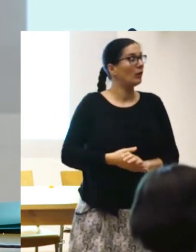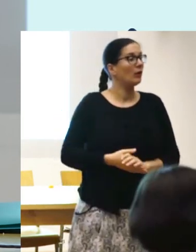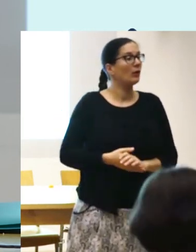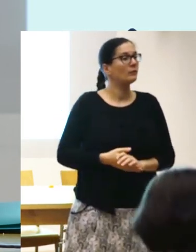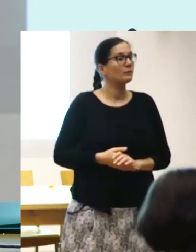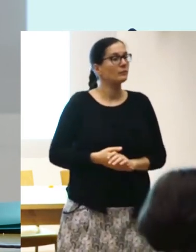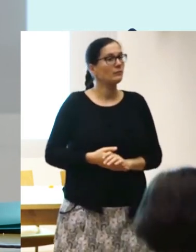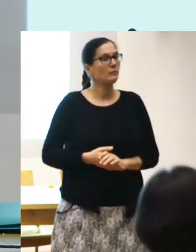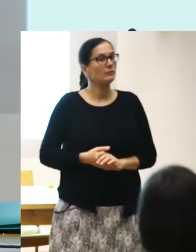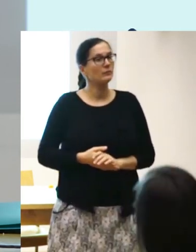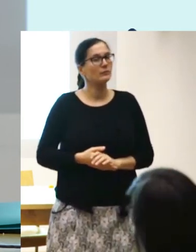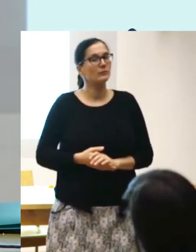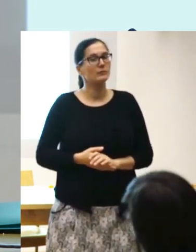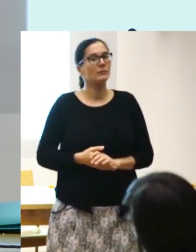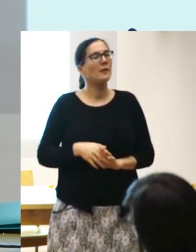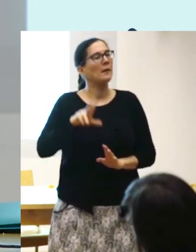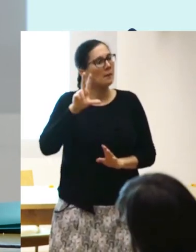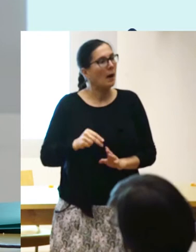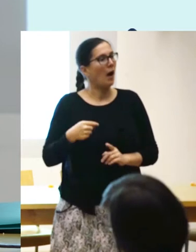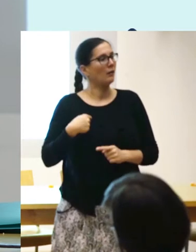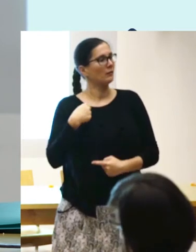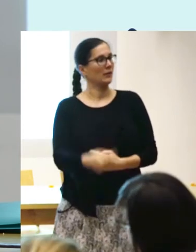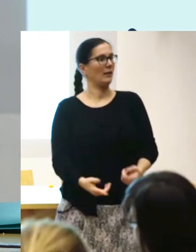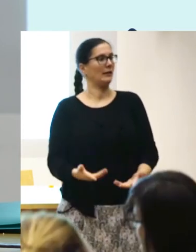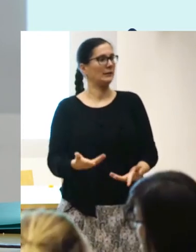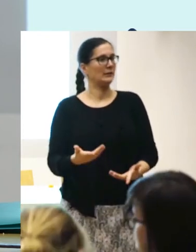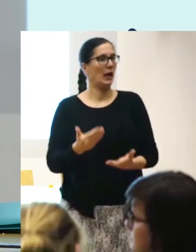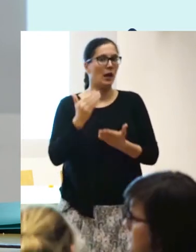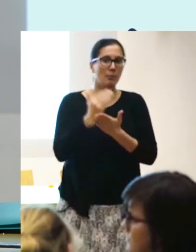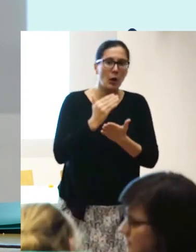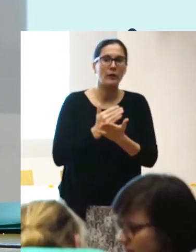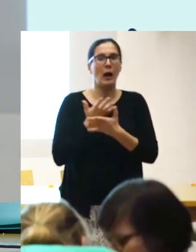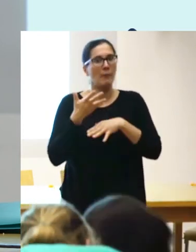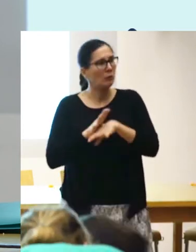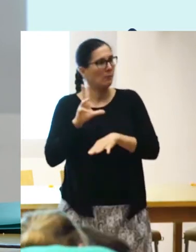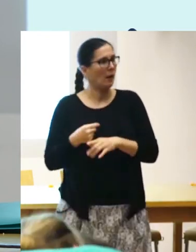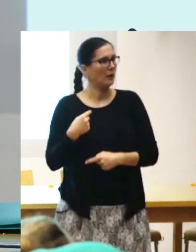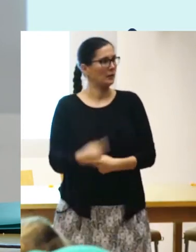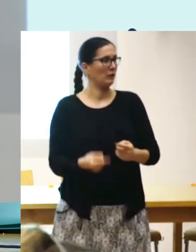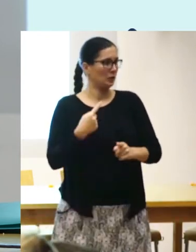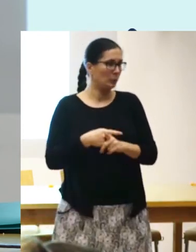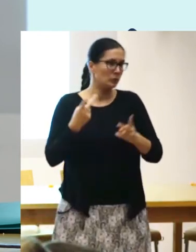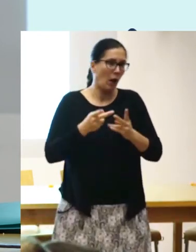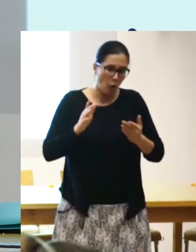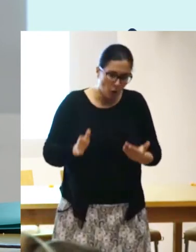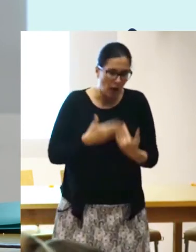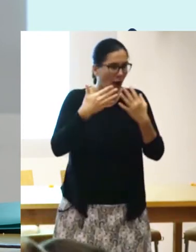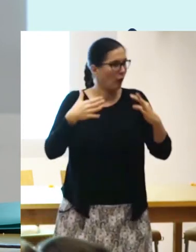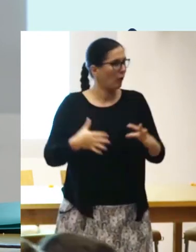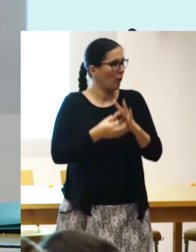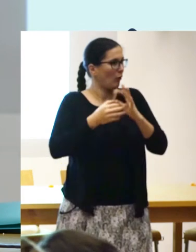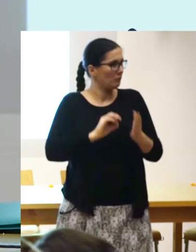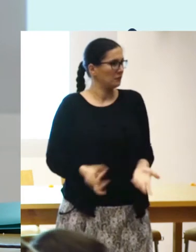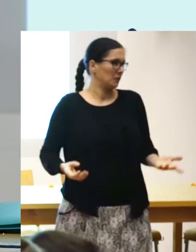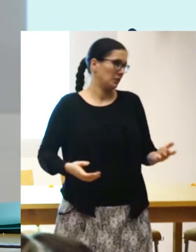polem, kde takovéto věci jde jednoduše, velmi jednoduše realizovat. Kromě toho jsem strašně ráda,